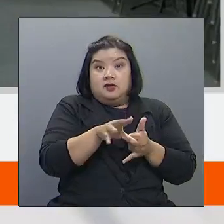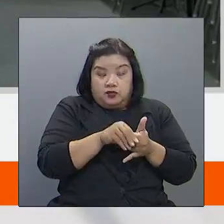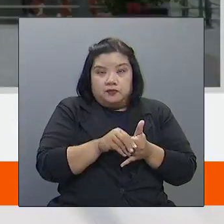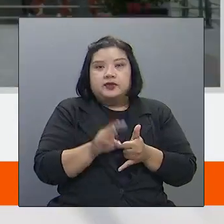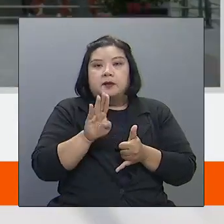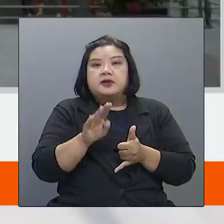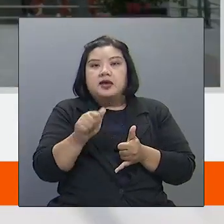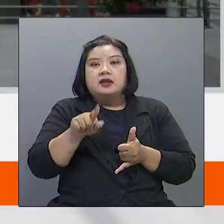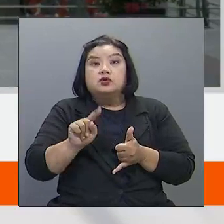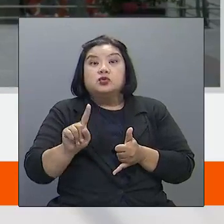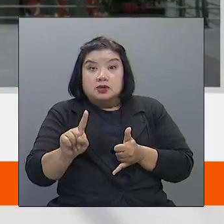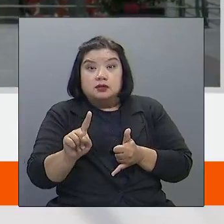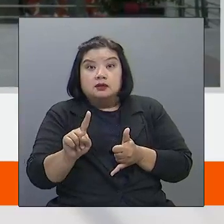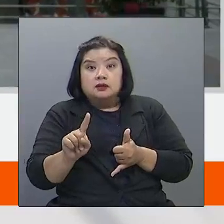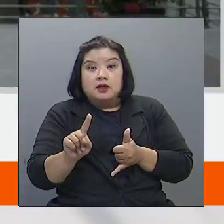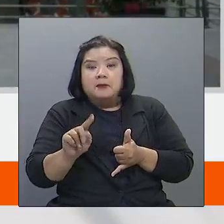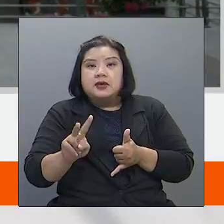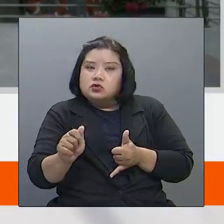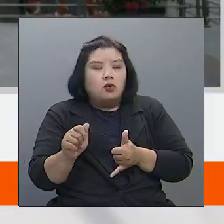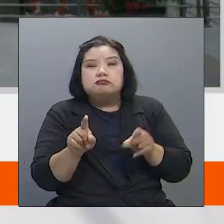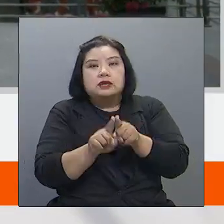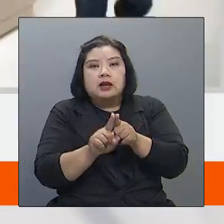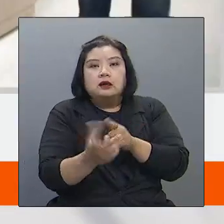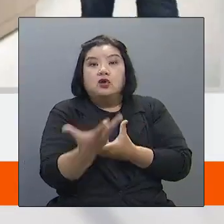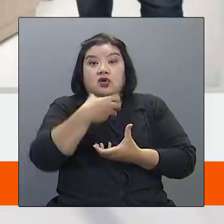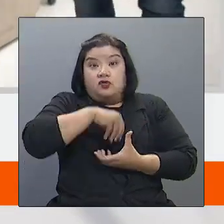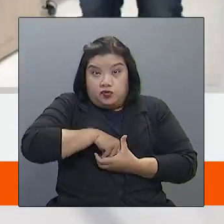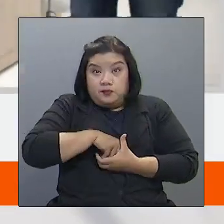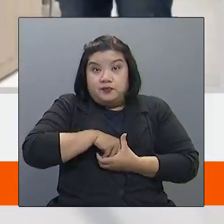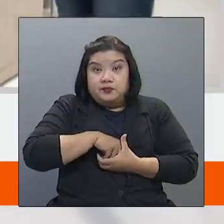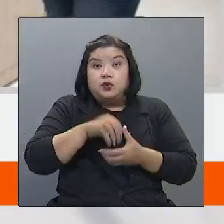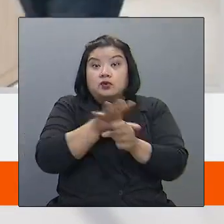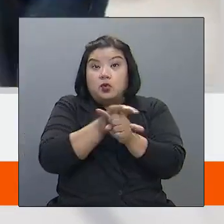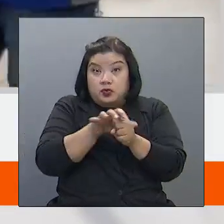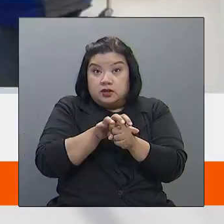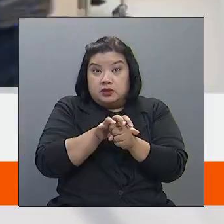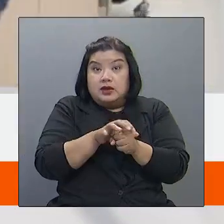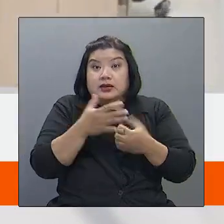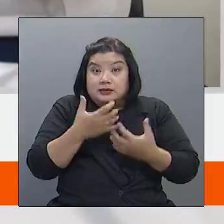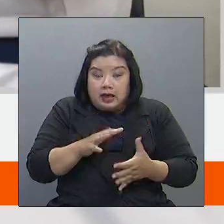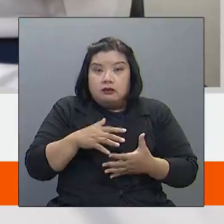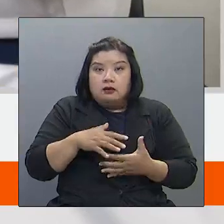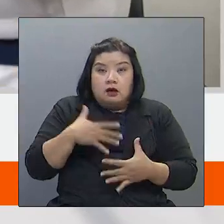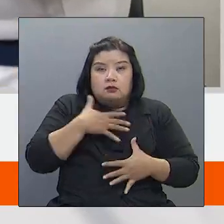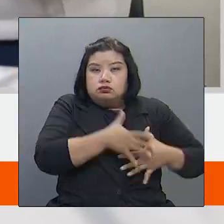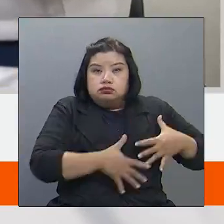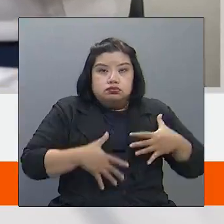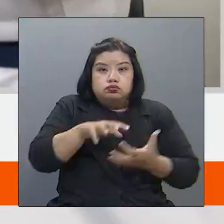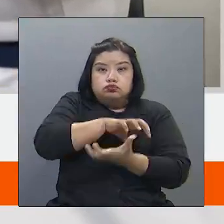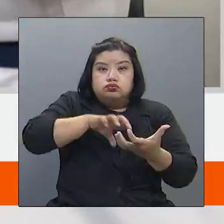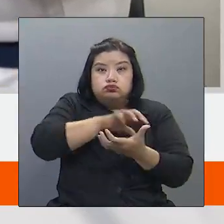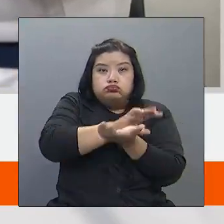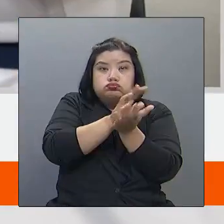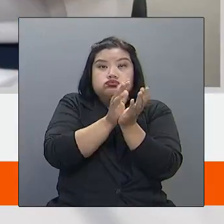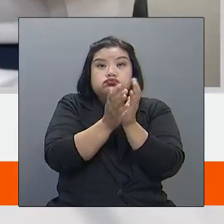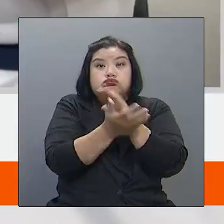ซึ่งเป็น BA2 ทั้งคู่นะครับแต่มันเป็น BA2 ที่มีการกลายพันธุ์ไปในตัวของตัวเอง